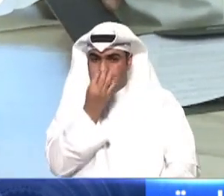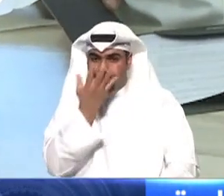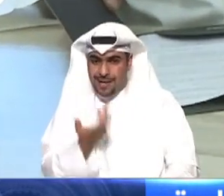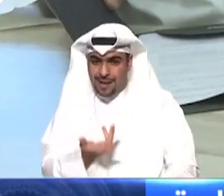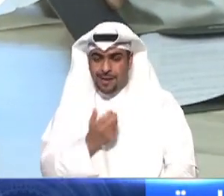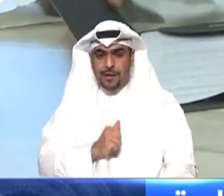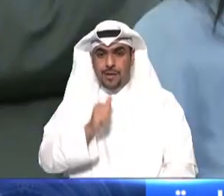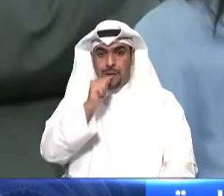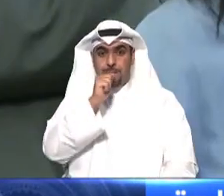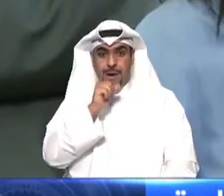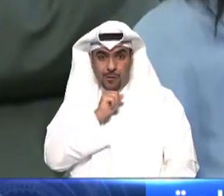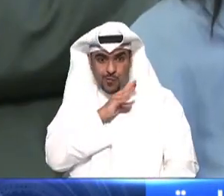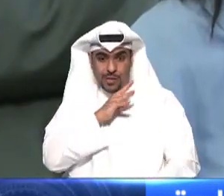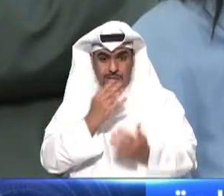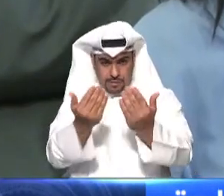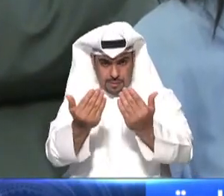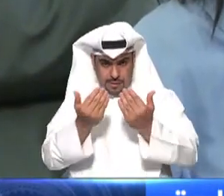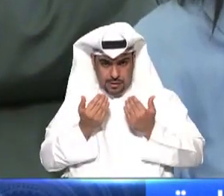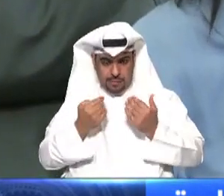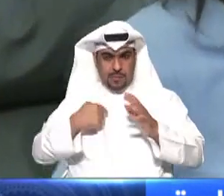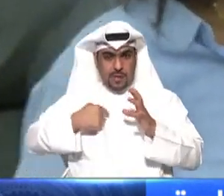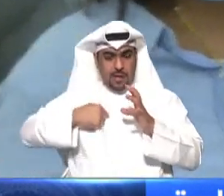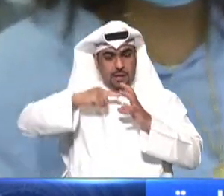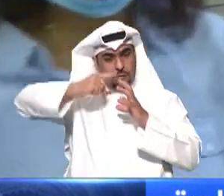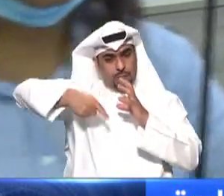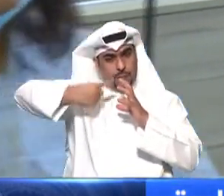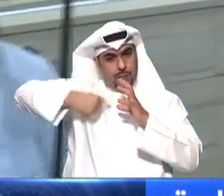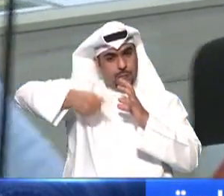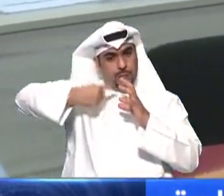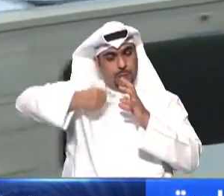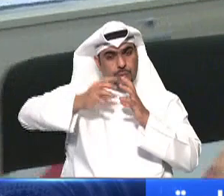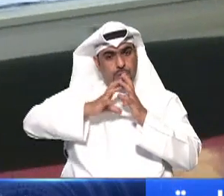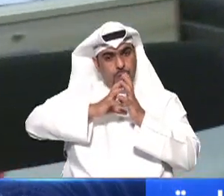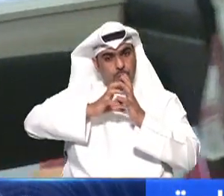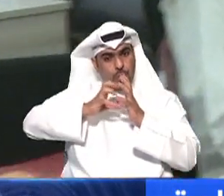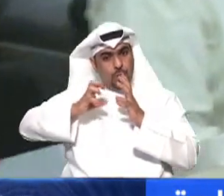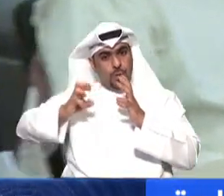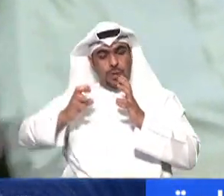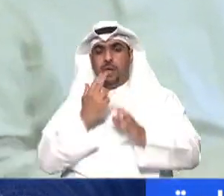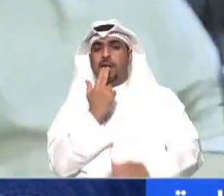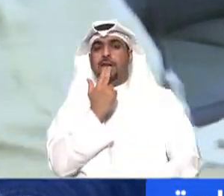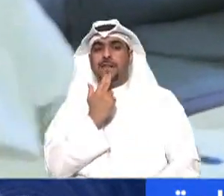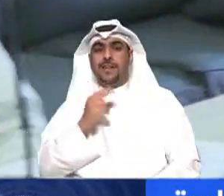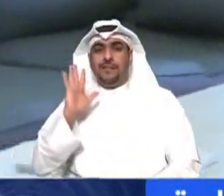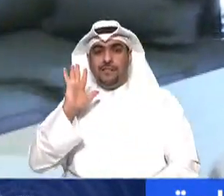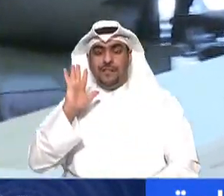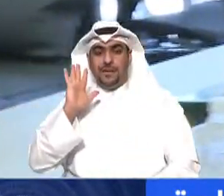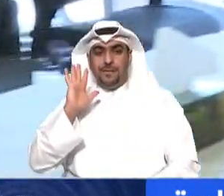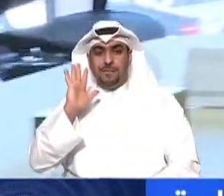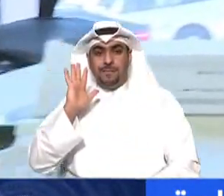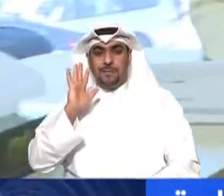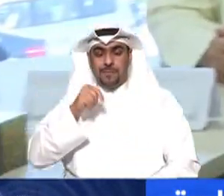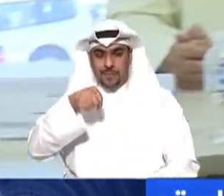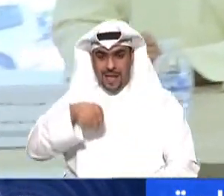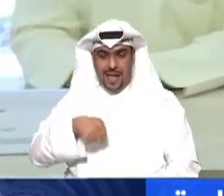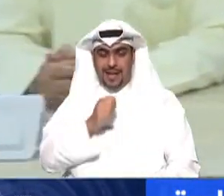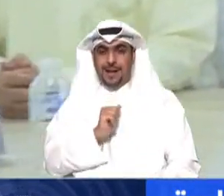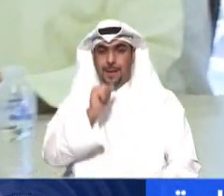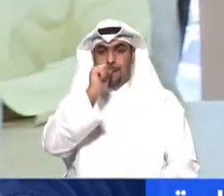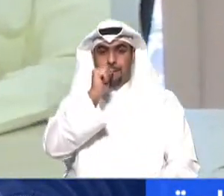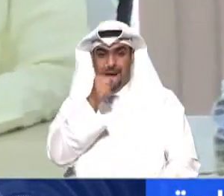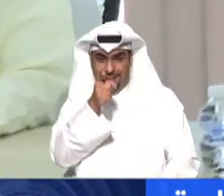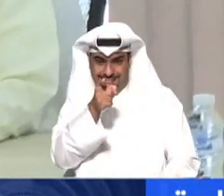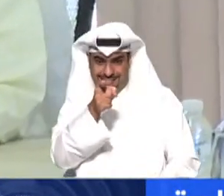التصنيع اليومية اللي نعتمد عليها بشكل أساسي. هو طبعا كل ما يزيد العلاج حق المياه هذه كل ما تقل